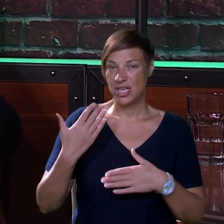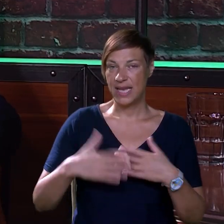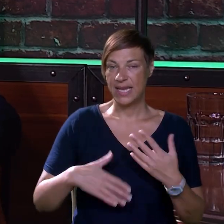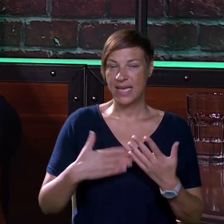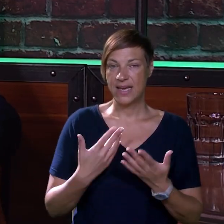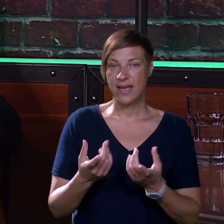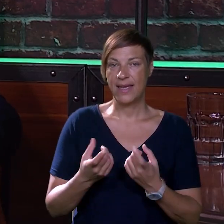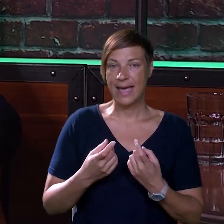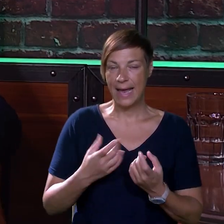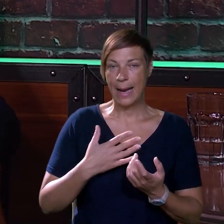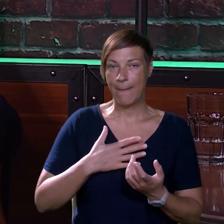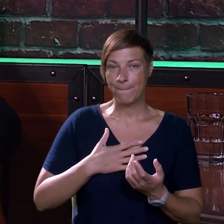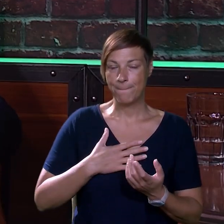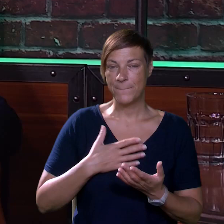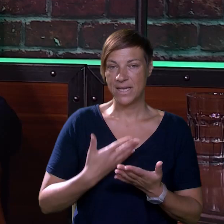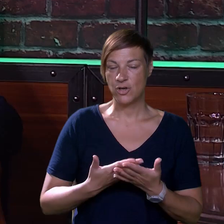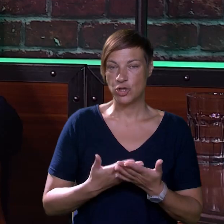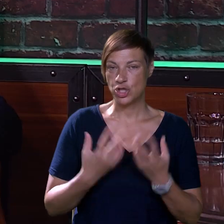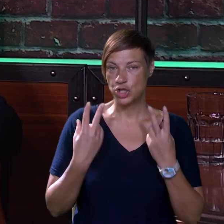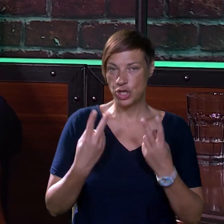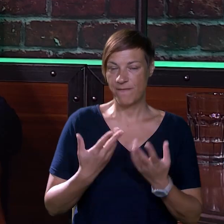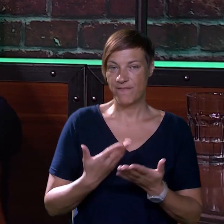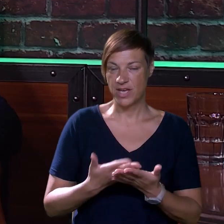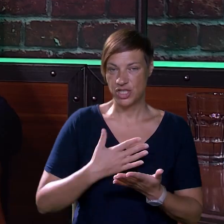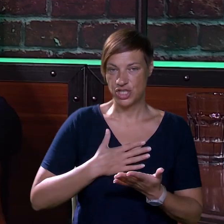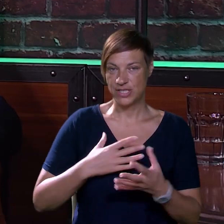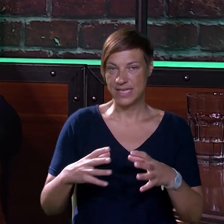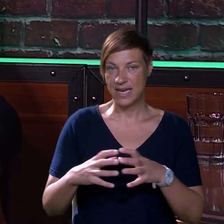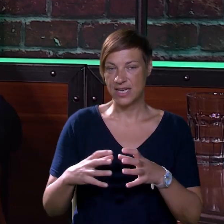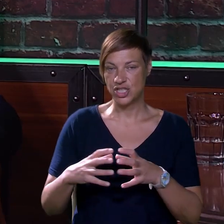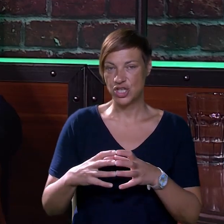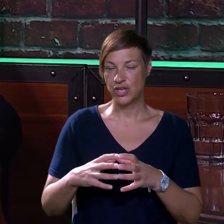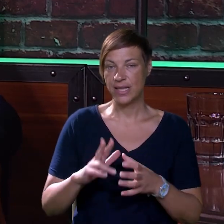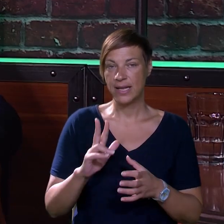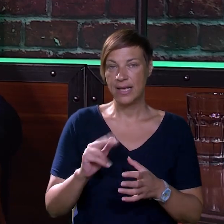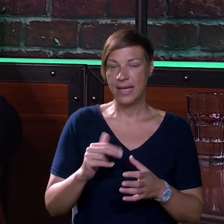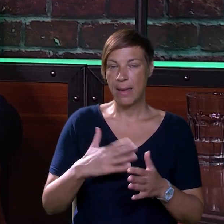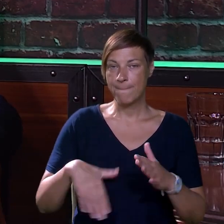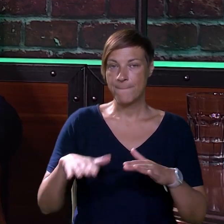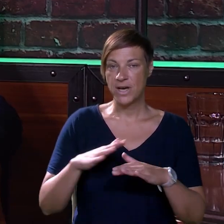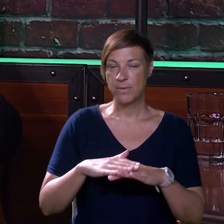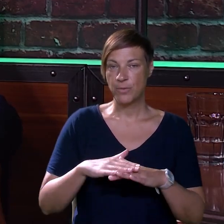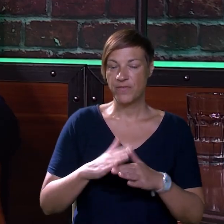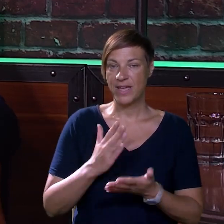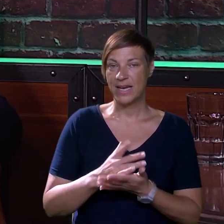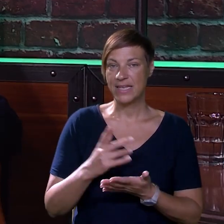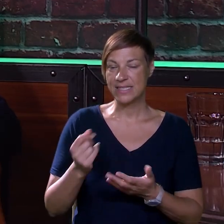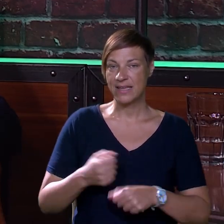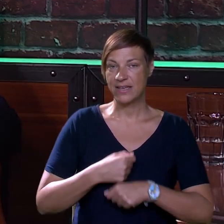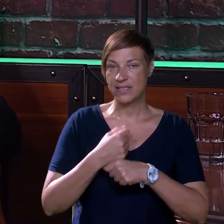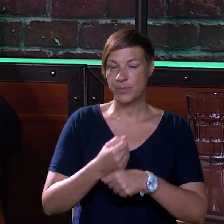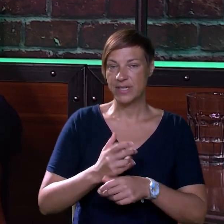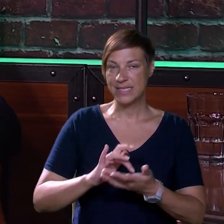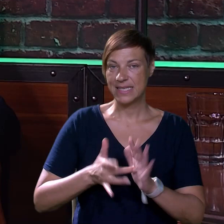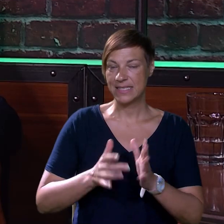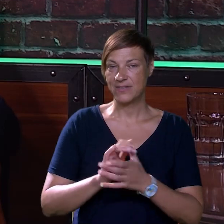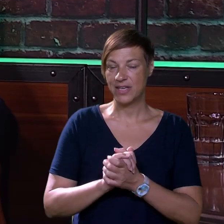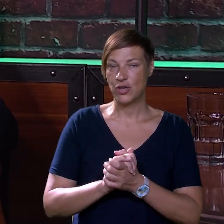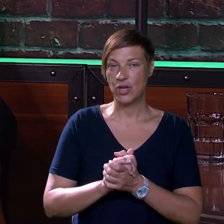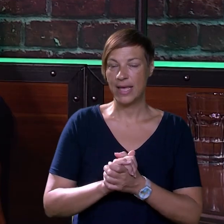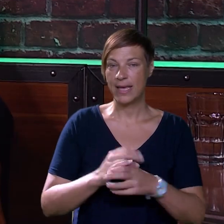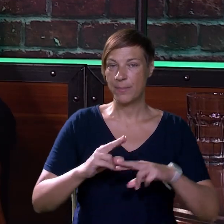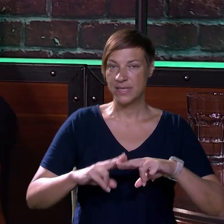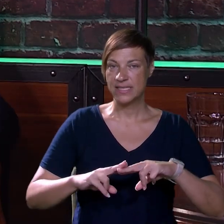ishode, ali mi, ono što je značajno za naš odjel, da mi imamo veliki i svakodnevni suport sa svim kolegama s